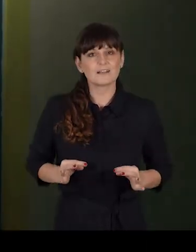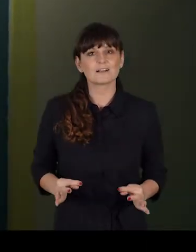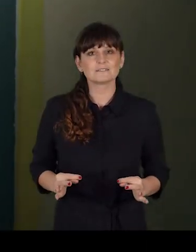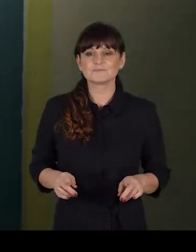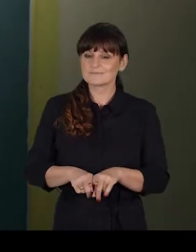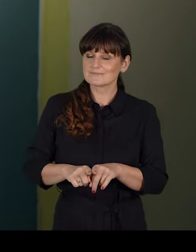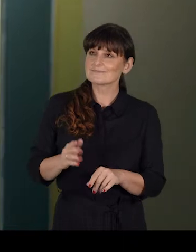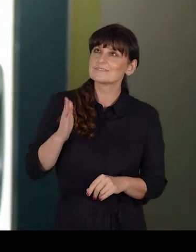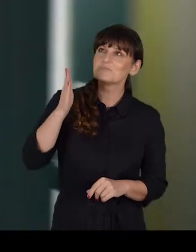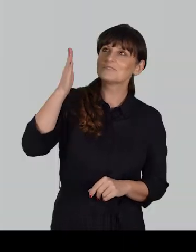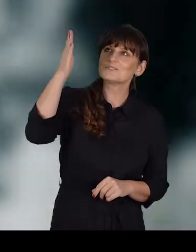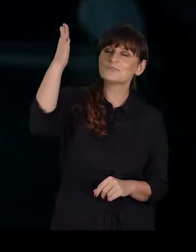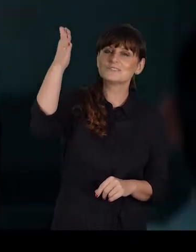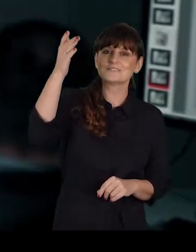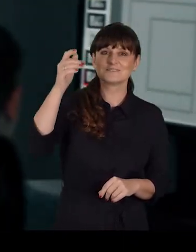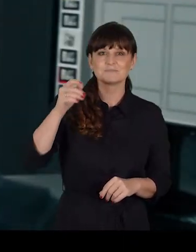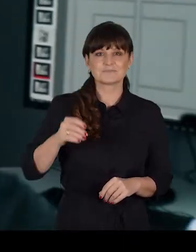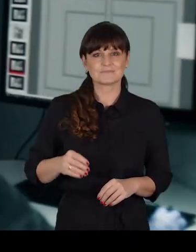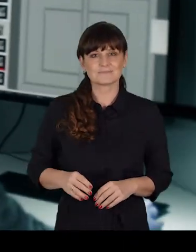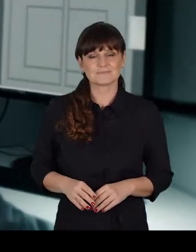Teraz i w przyszłości.